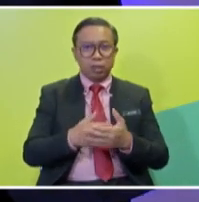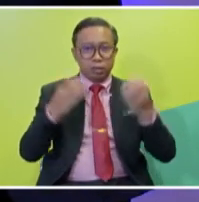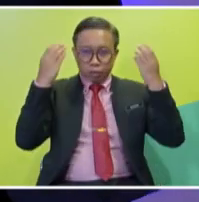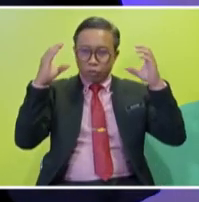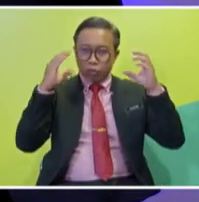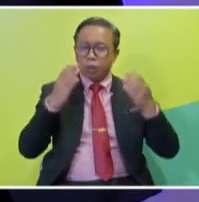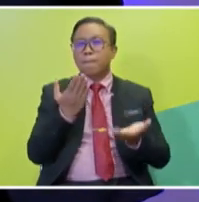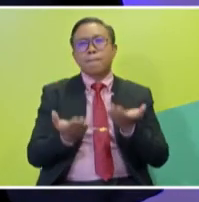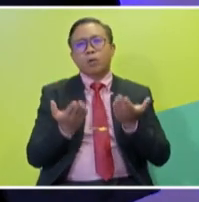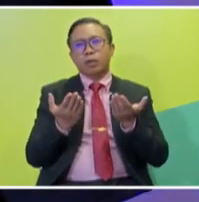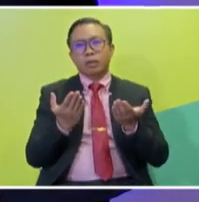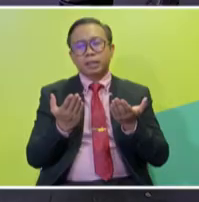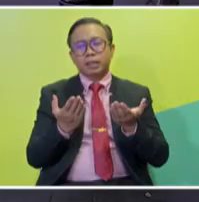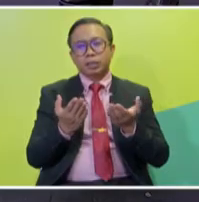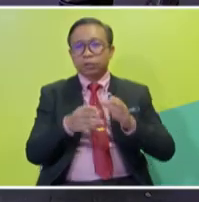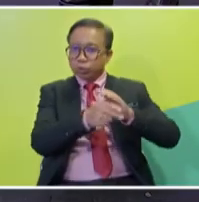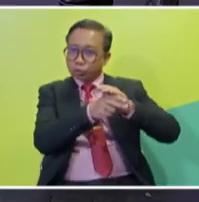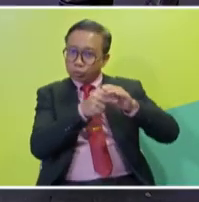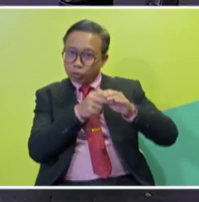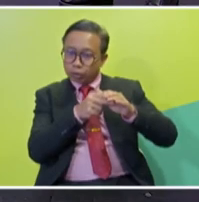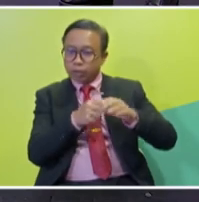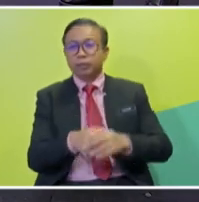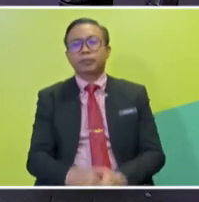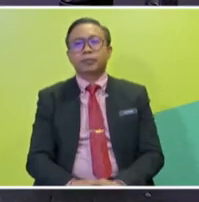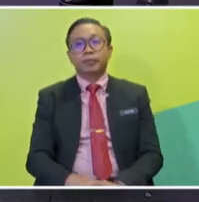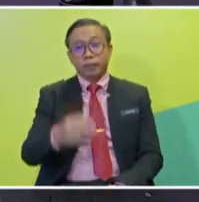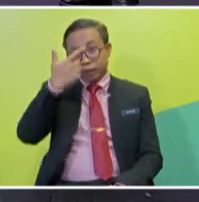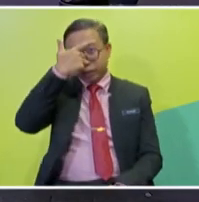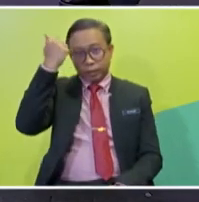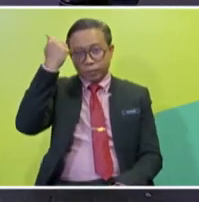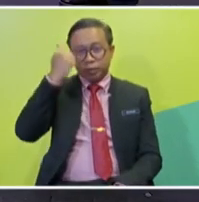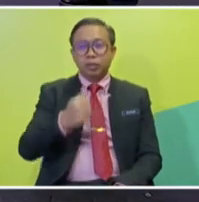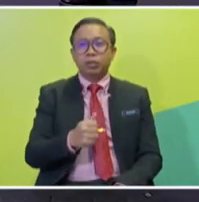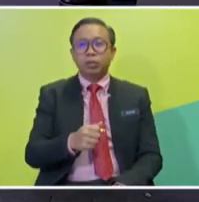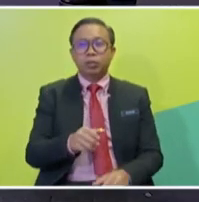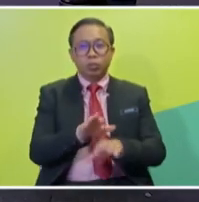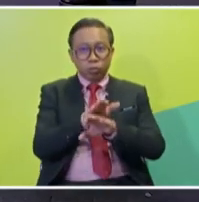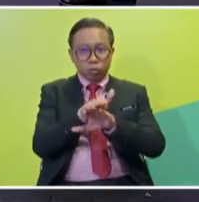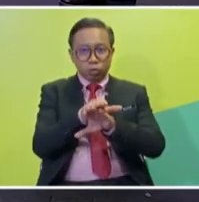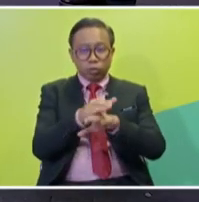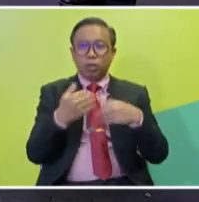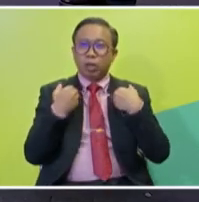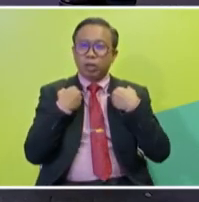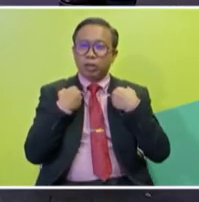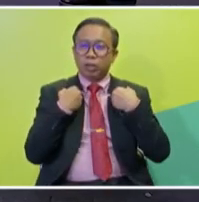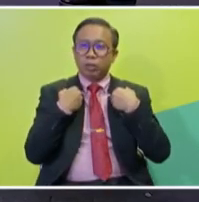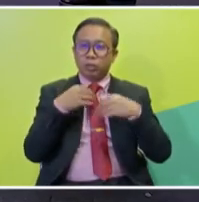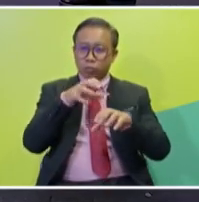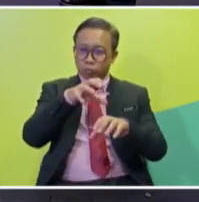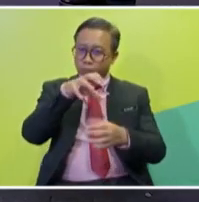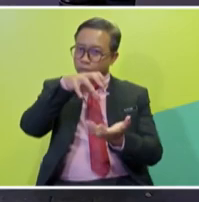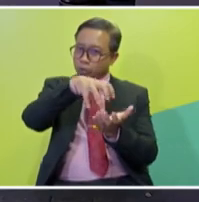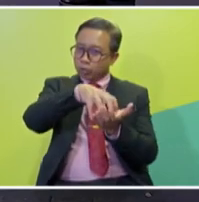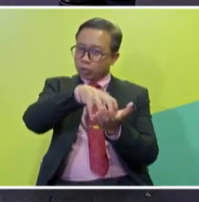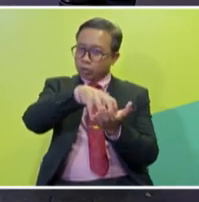Kemungkinan dia sedang menyembunyikan dirinya sebab kurikuri ini ada cangkrang yang keras yang berada